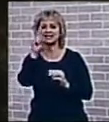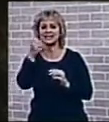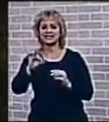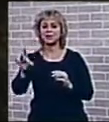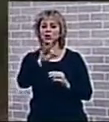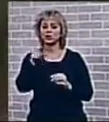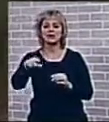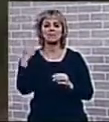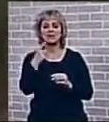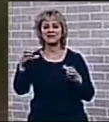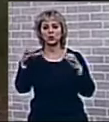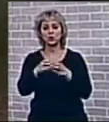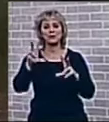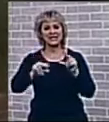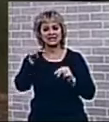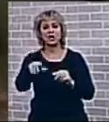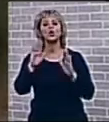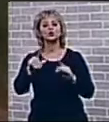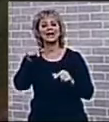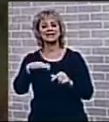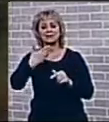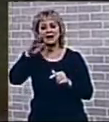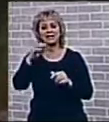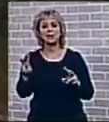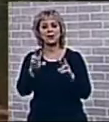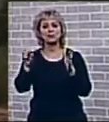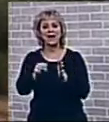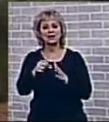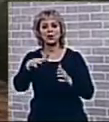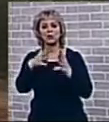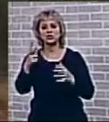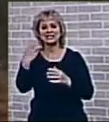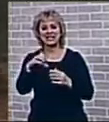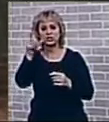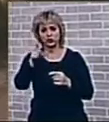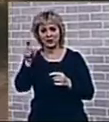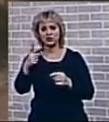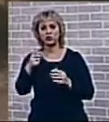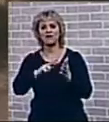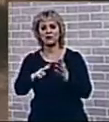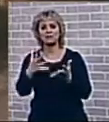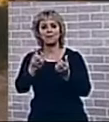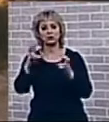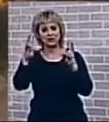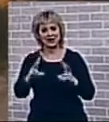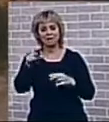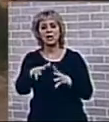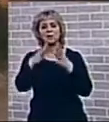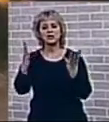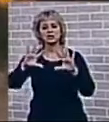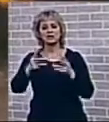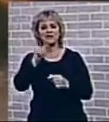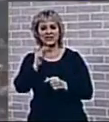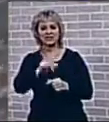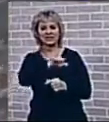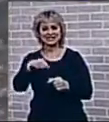районах. Они первые в группе риска. Только этим летом на пожарах погибло больше 100 человек, 180 получили травмы. В большинстве случаев